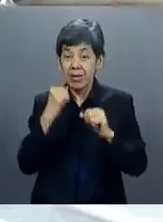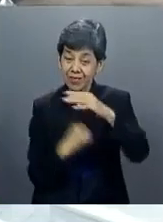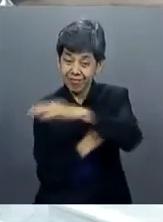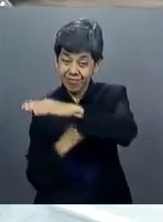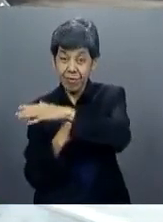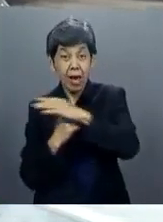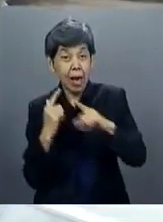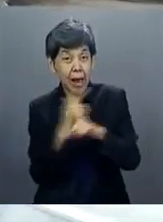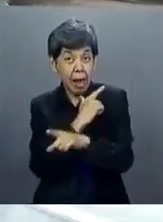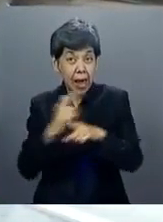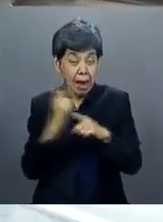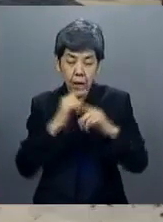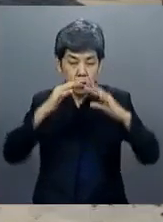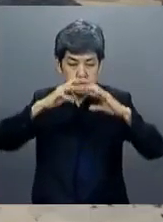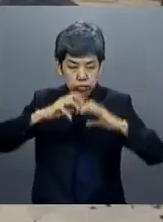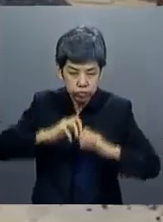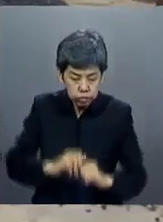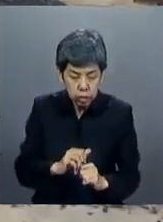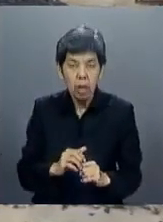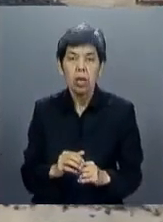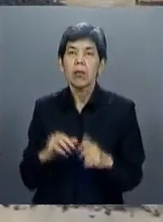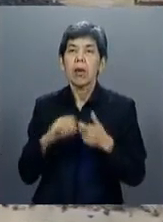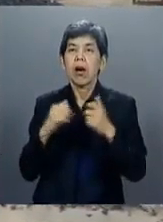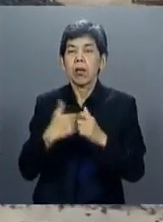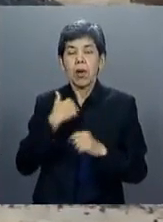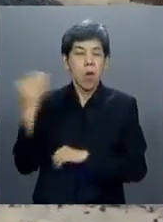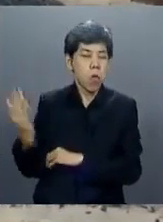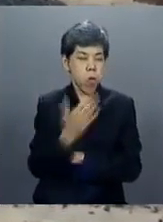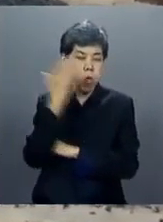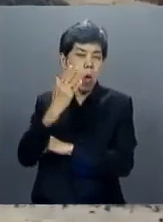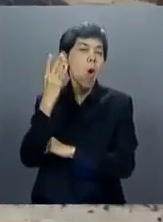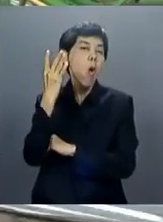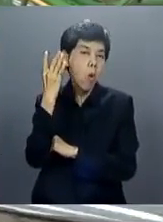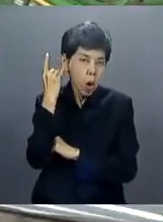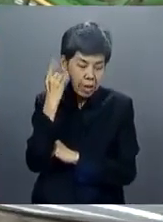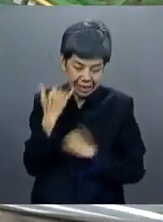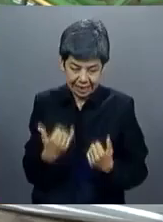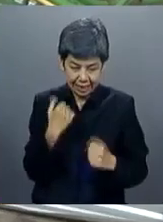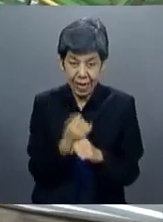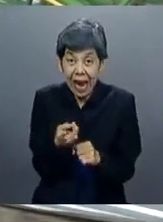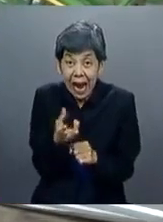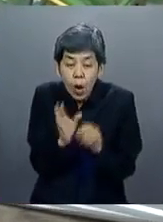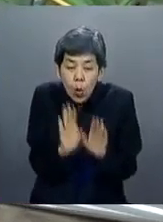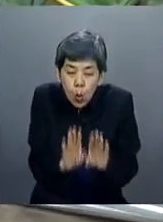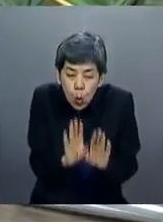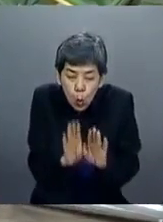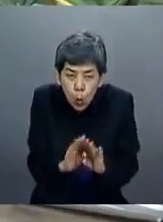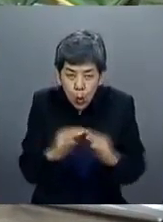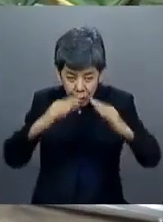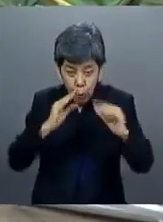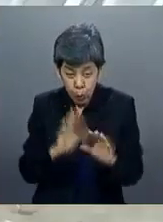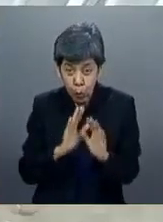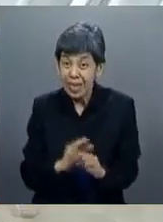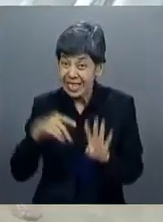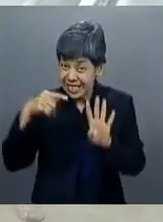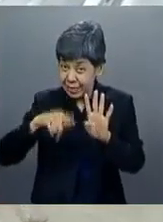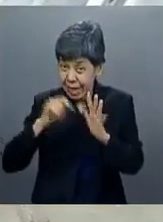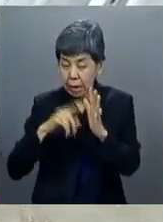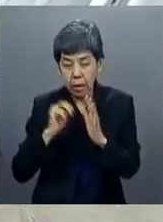และหลังคาโกดังพังถล่มลงมาทั้งหลังหลังถูกพายุพัดเมื่อวานนี้ทำให้ข้าวเปลือกที่เก็บไว้ภายในโกดังกว่า 4,000